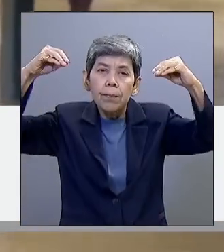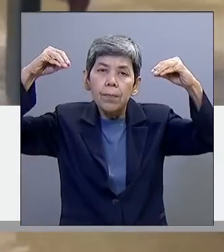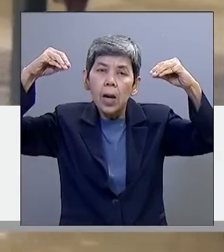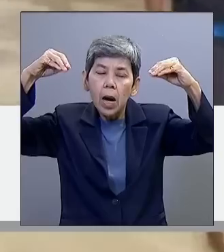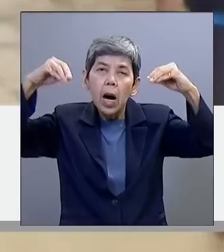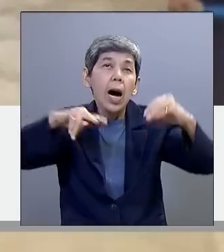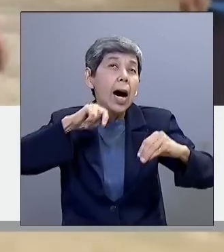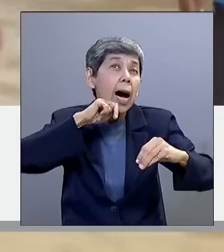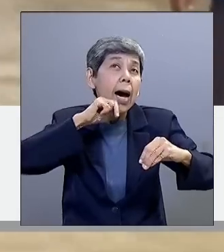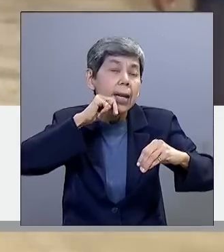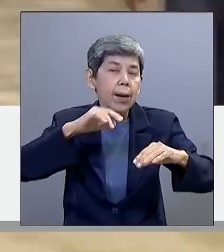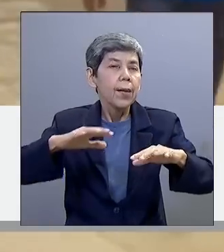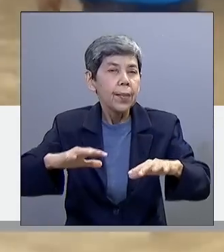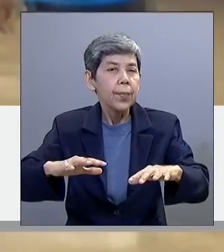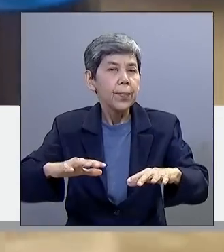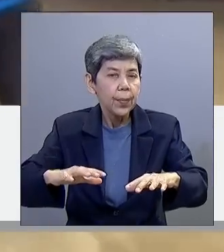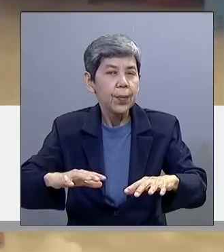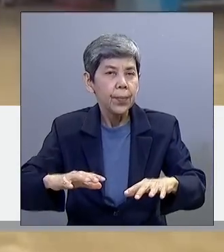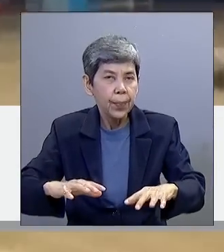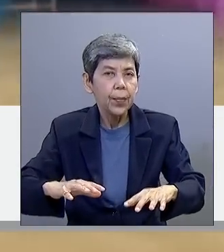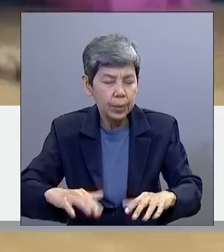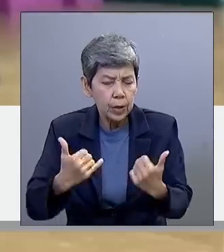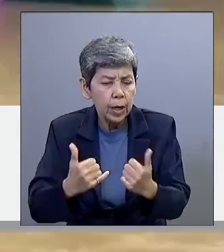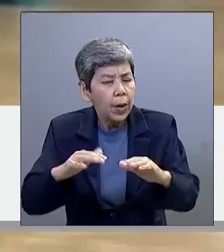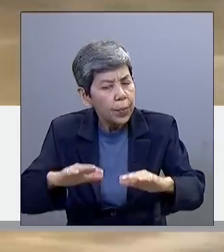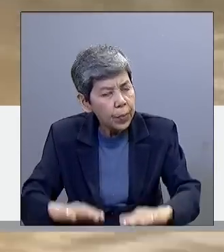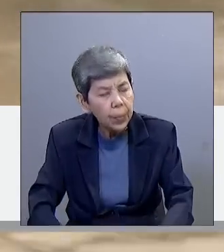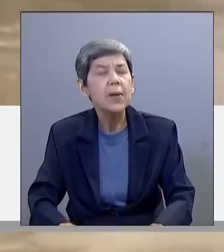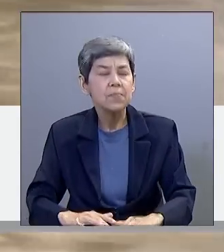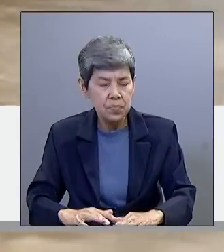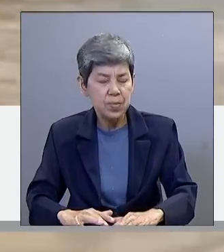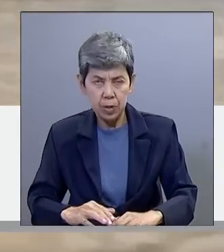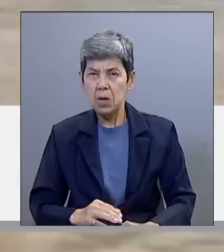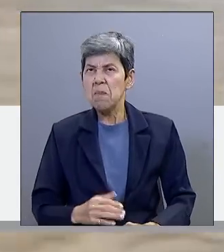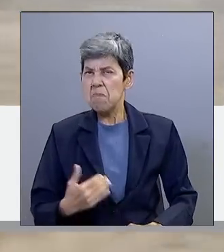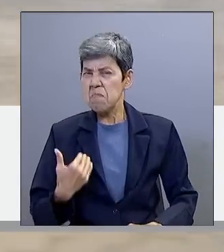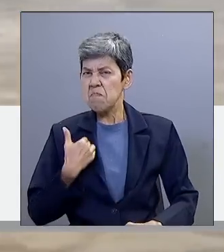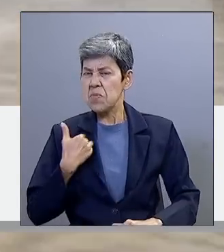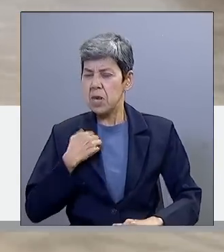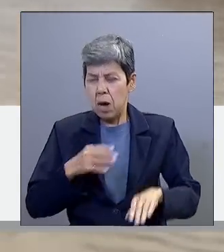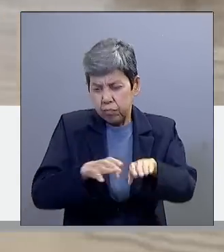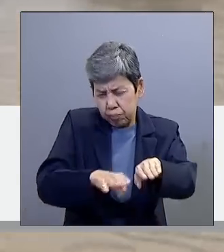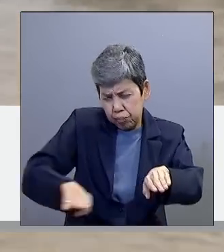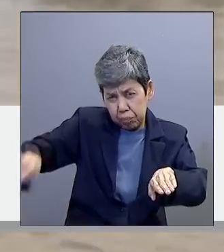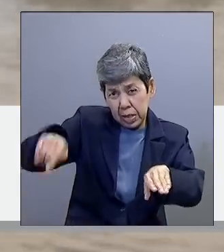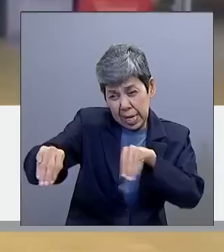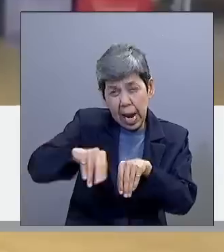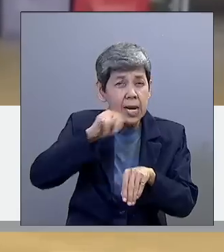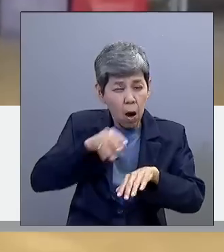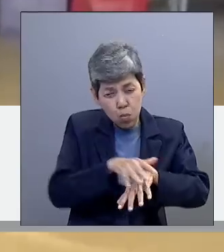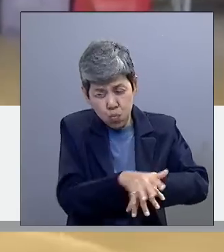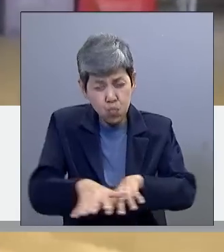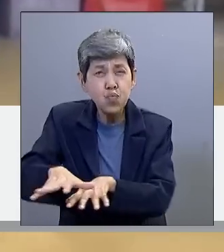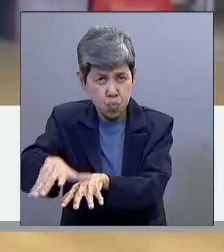ะระดับน้ำก็เริ่มลดลงไปบางจุดก็เข้าสู่ภาวะปกติแต่ยังคงมีพื้นที่ราบลุ่มต่ำใกล้ทานน้ำไหลผ่